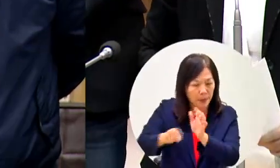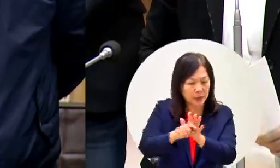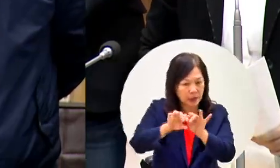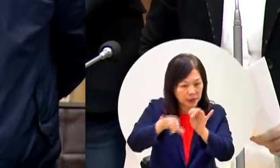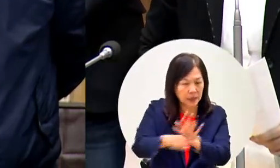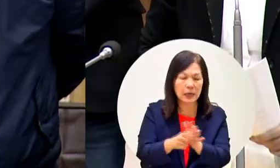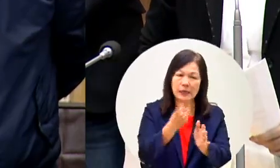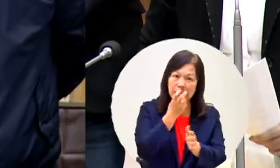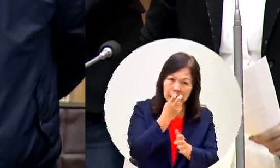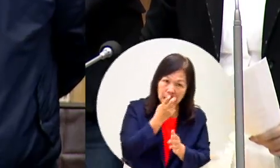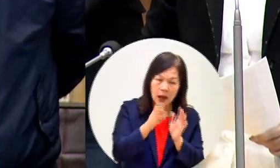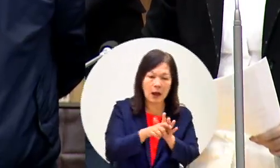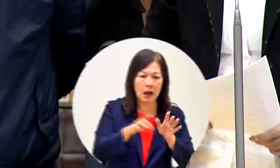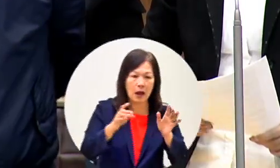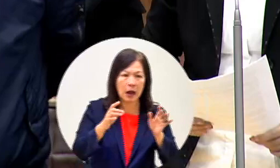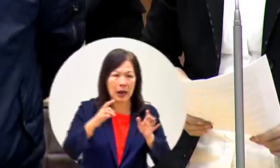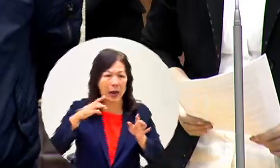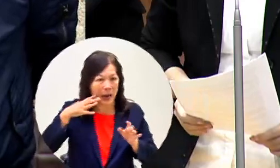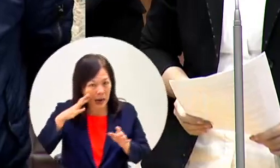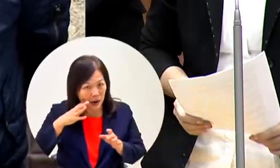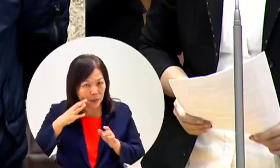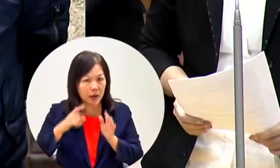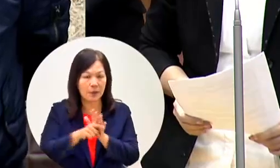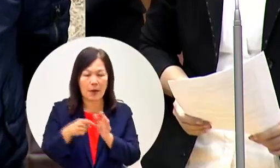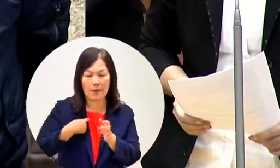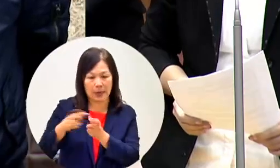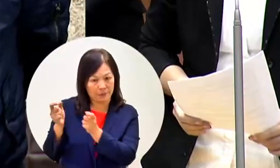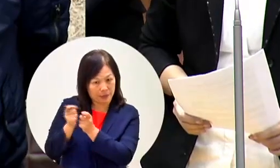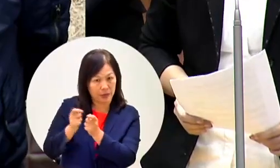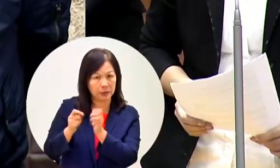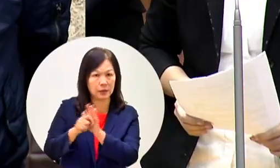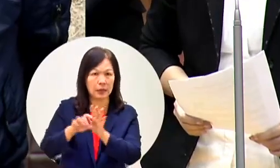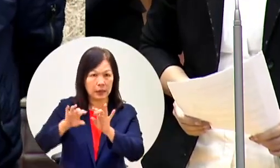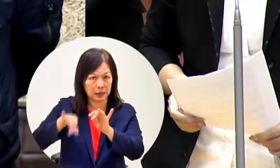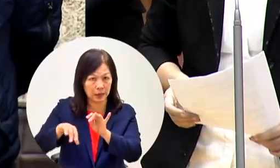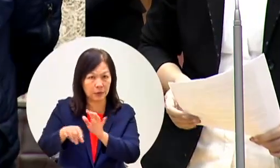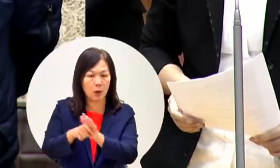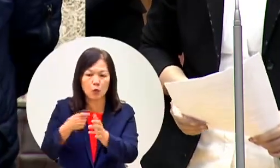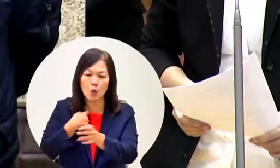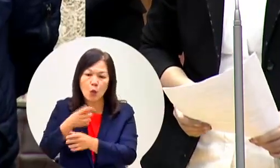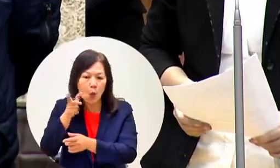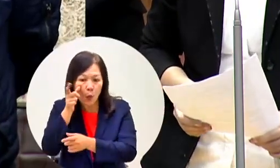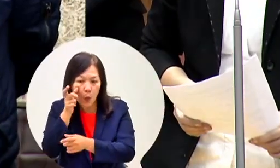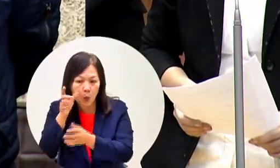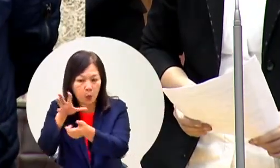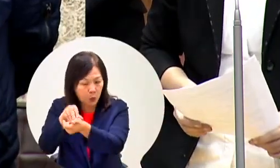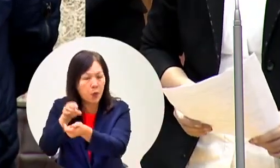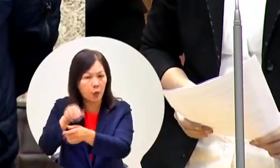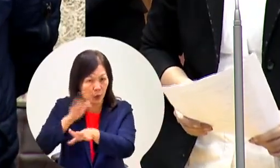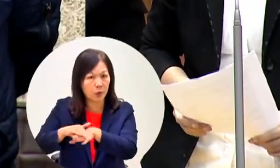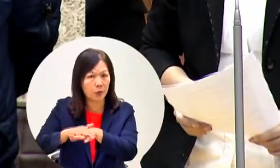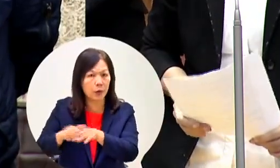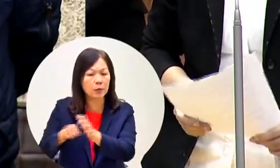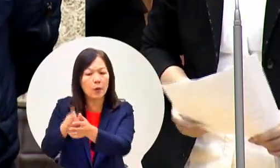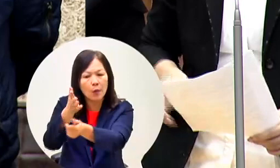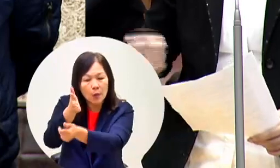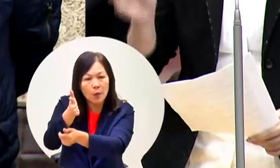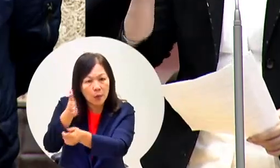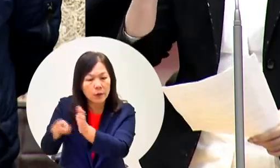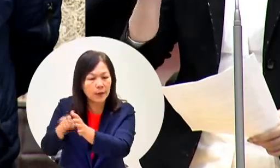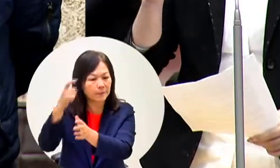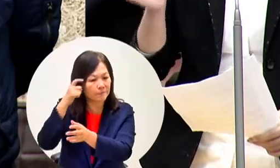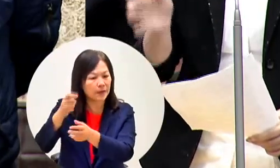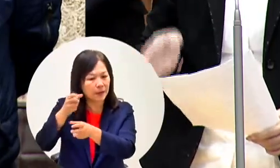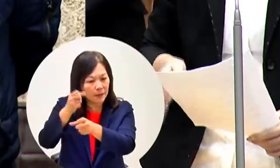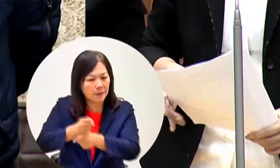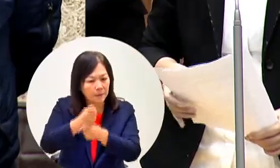这些离我们比较近的，我们会先去参考跟观摩，还有去了解他们的赛马产业是怎么样的一个蓬